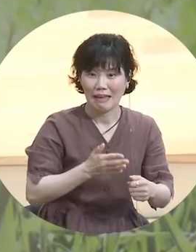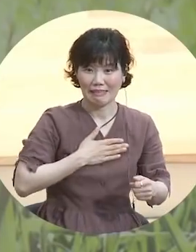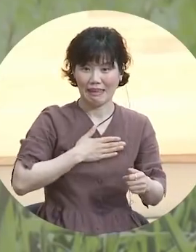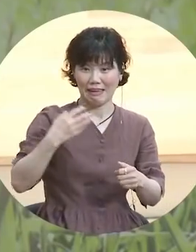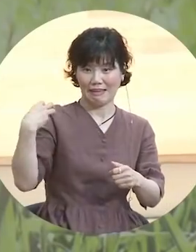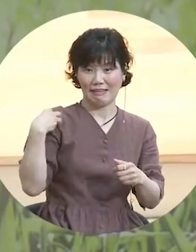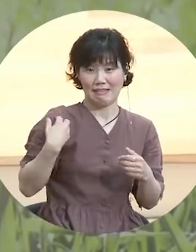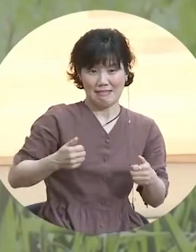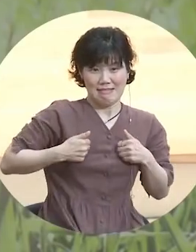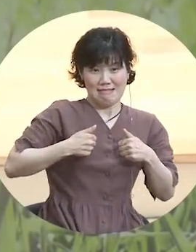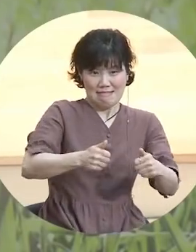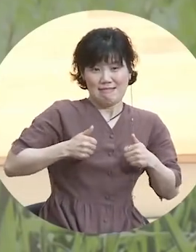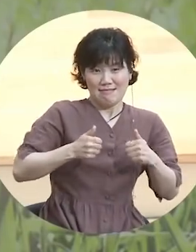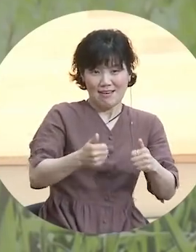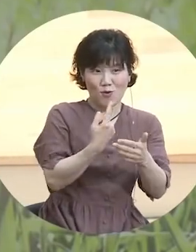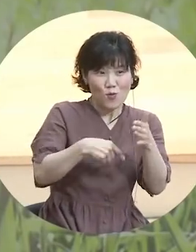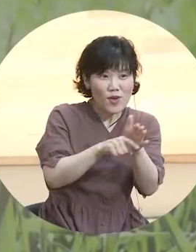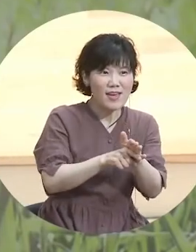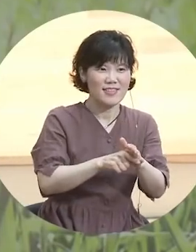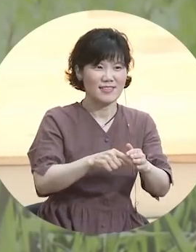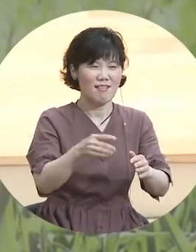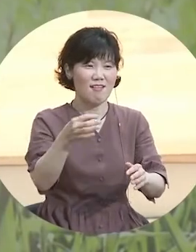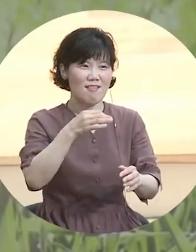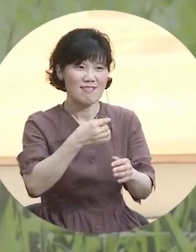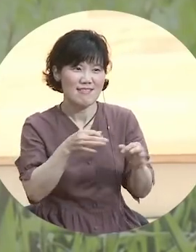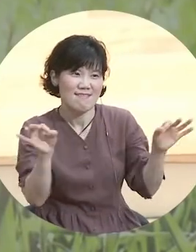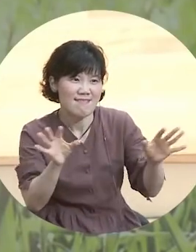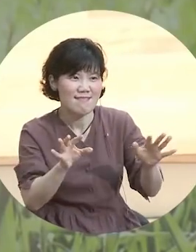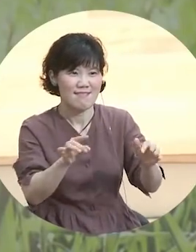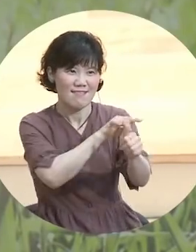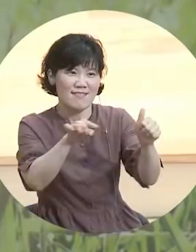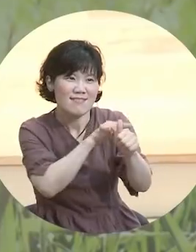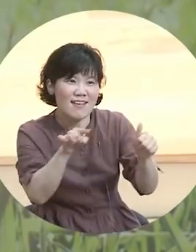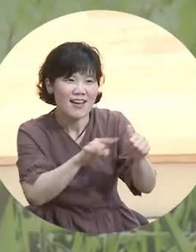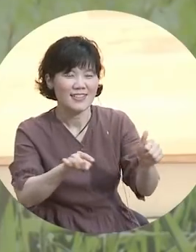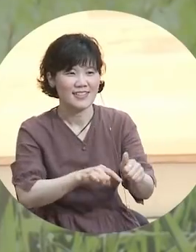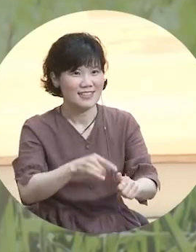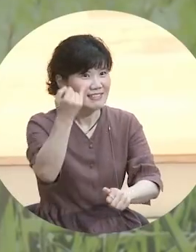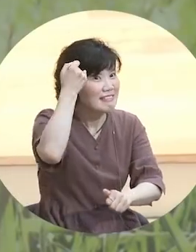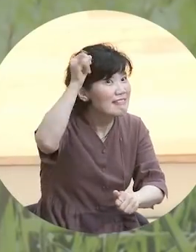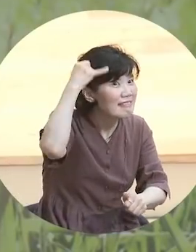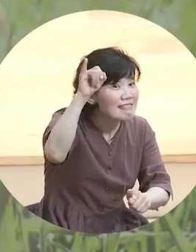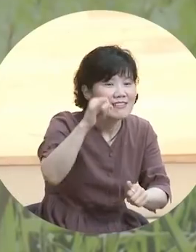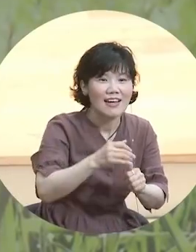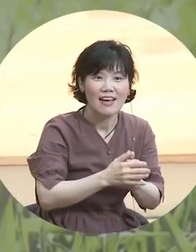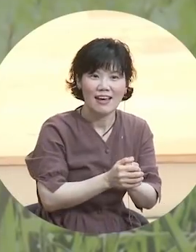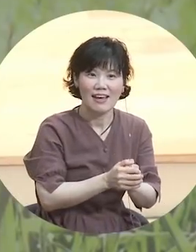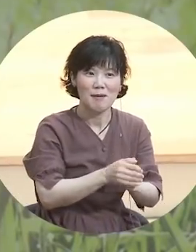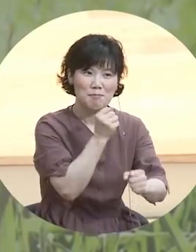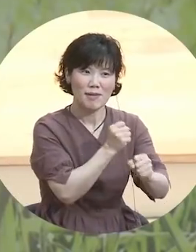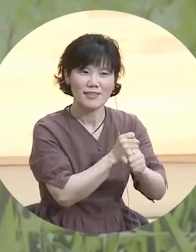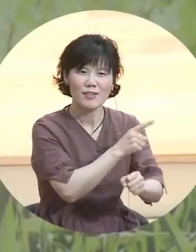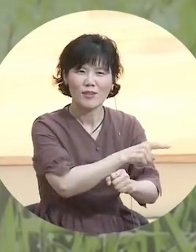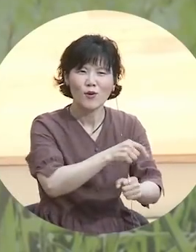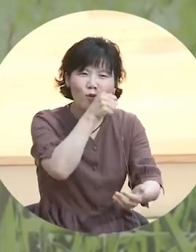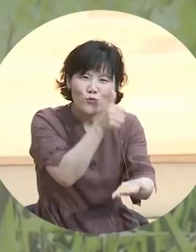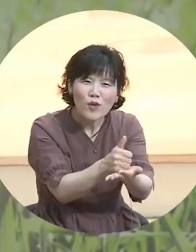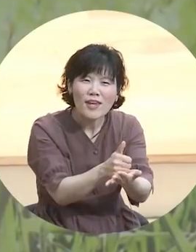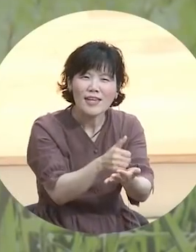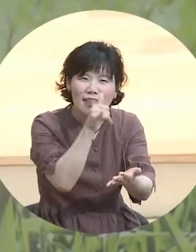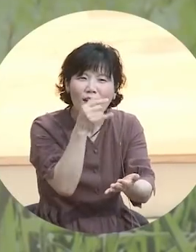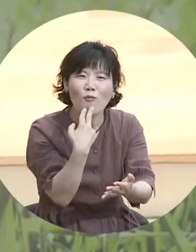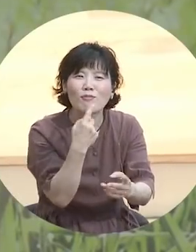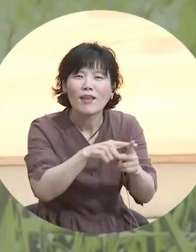자신의 임무에 충실하기 위해서 효과적인 살인 도구를 만든 이 사람, 무죄입니까? 유죄입니까?